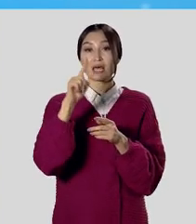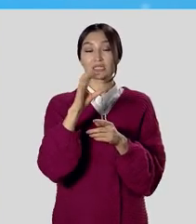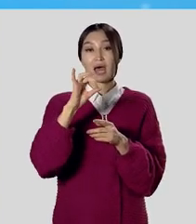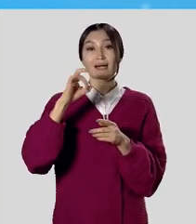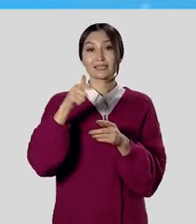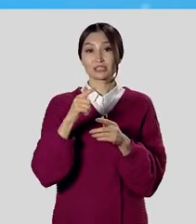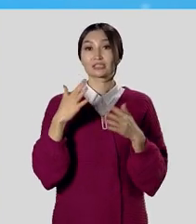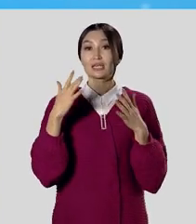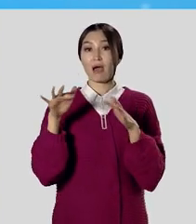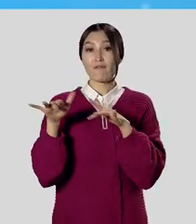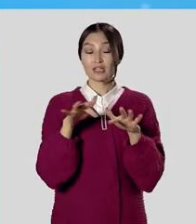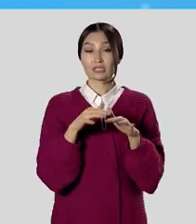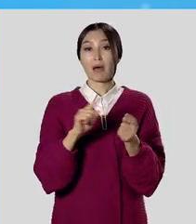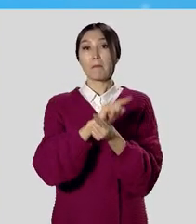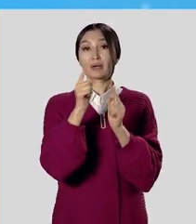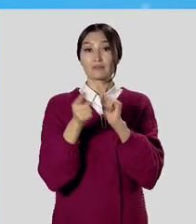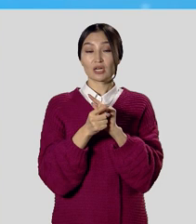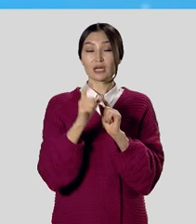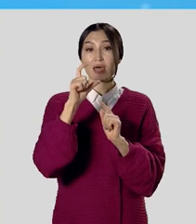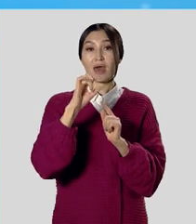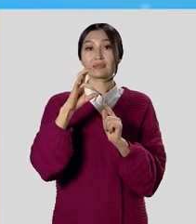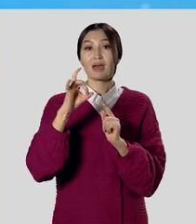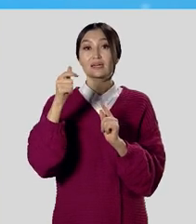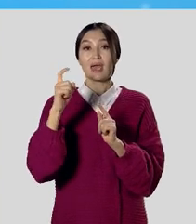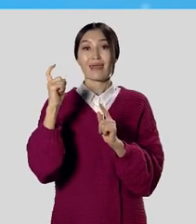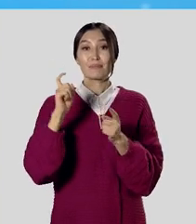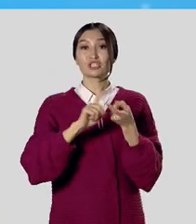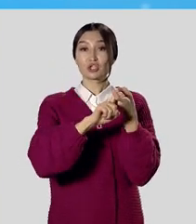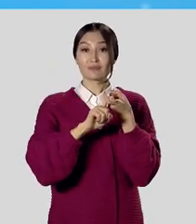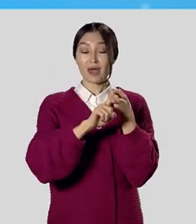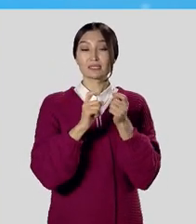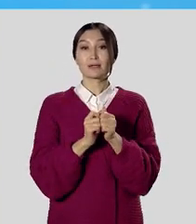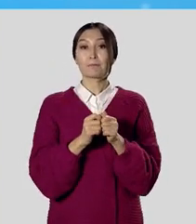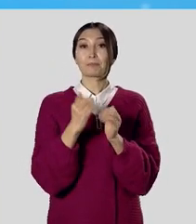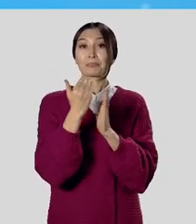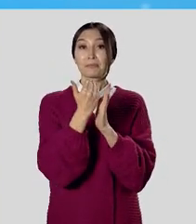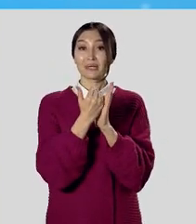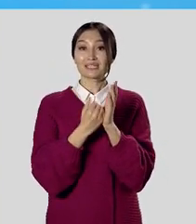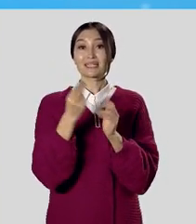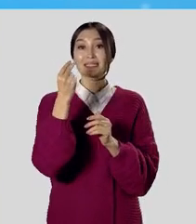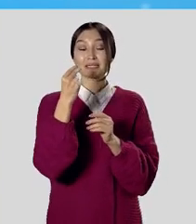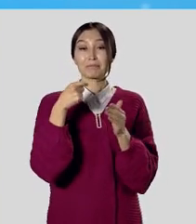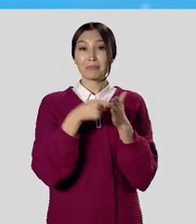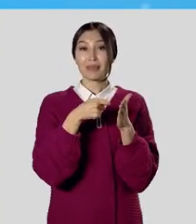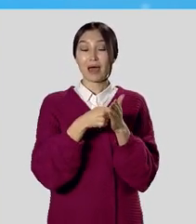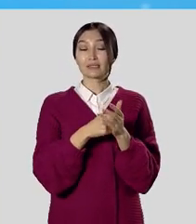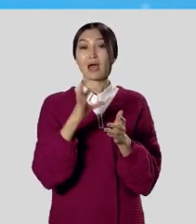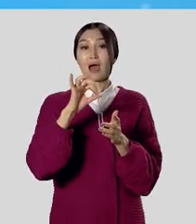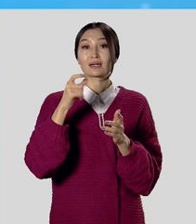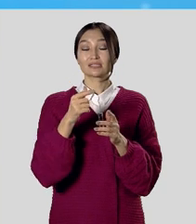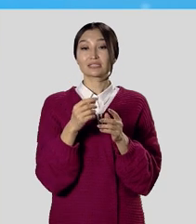органических веществах, превращаясь в энергию химических связей. В процессе питания